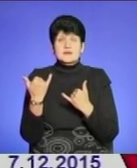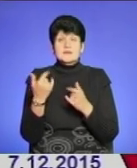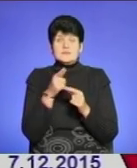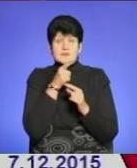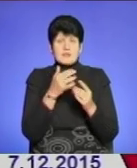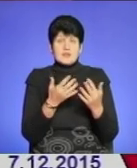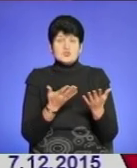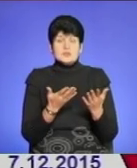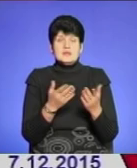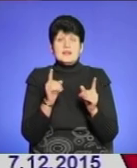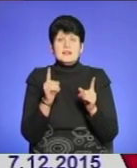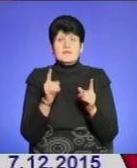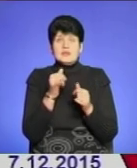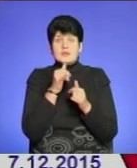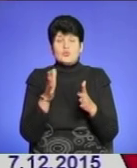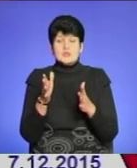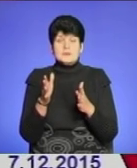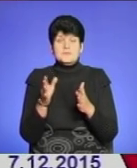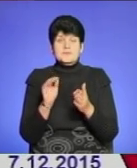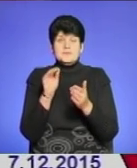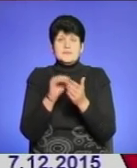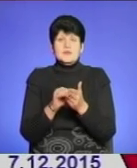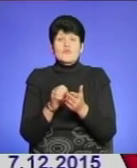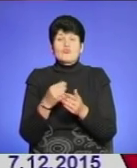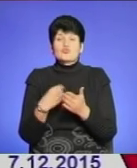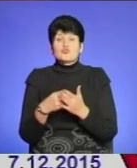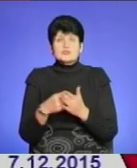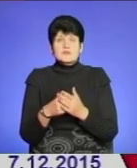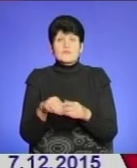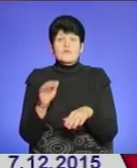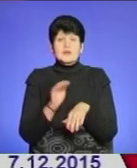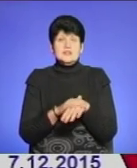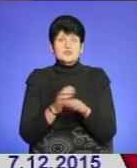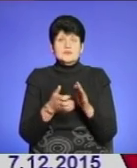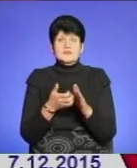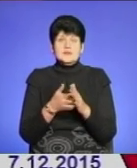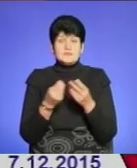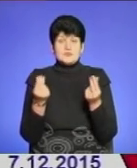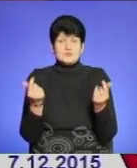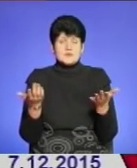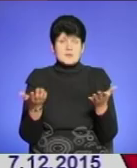часі її навіть і не могли завести в бюджет, тому що практично за відсутністю фінансування. Тому